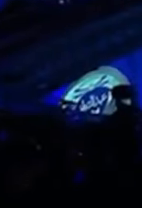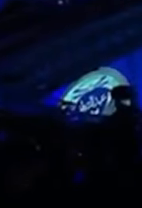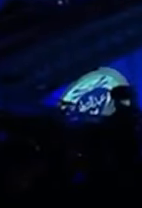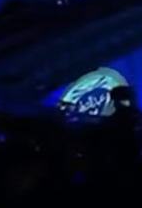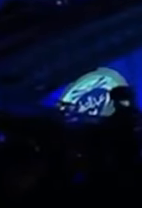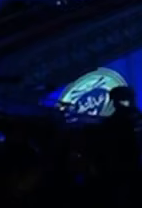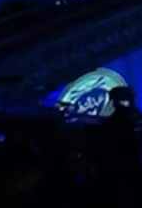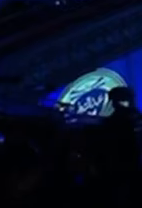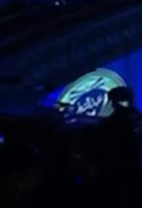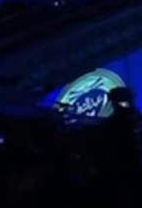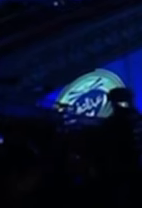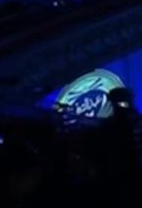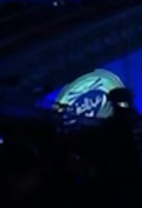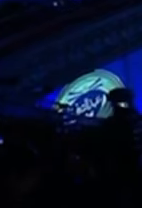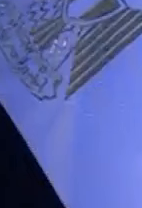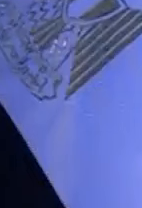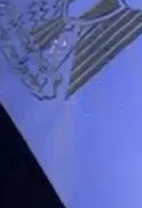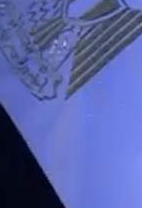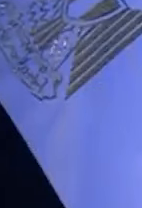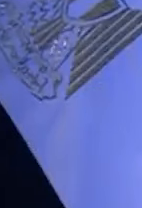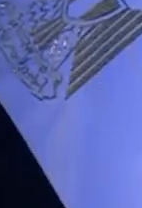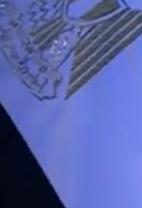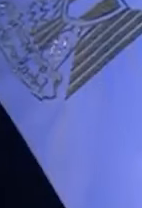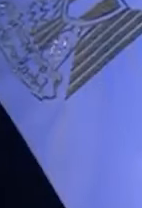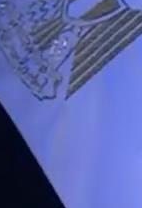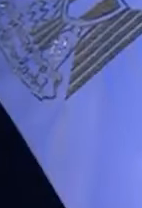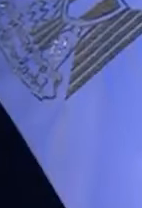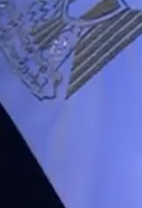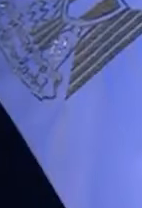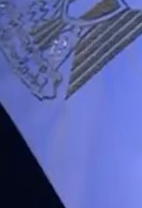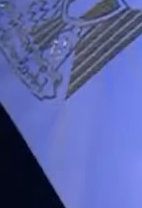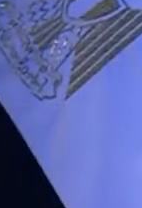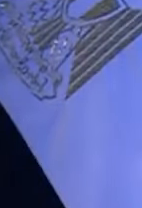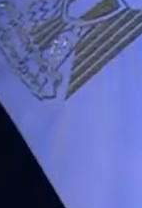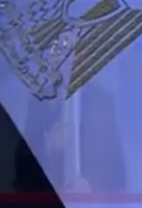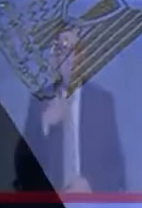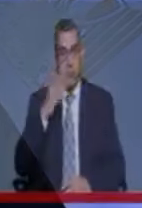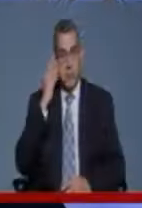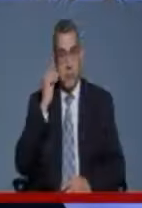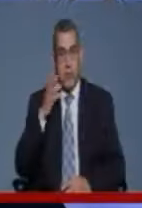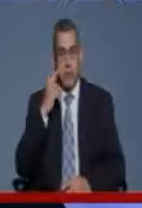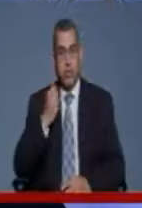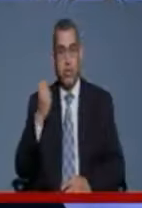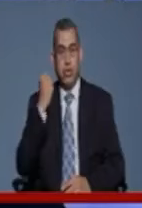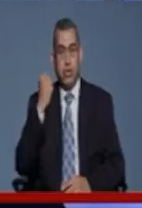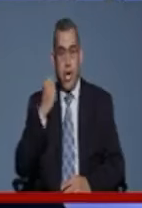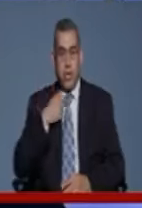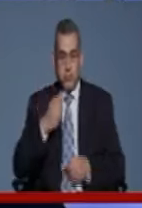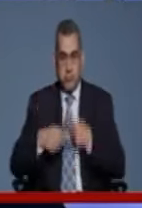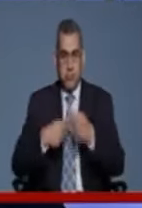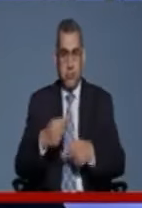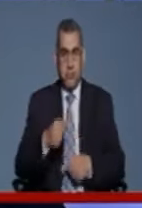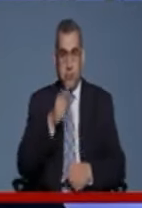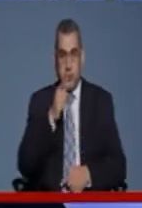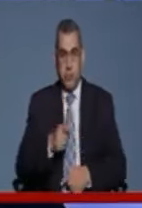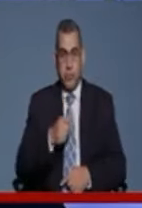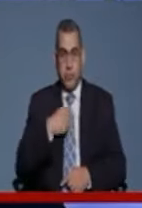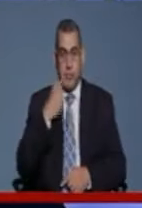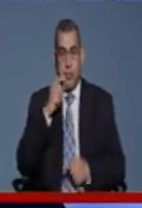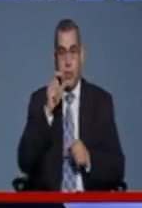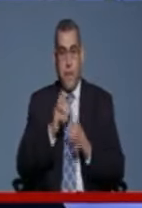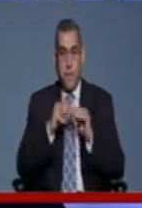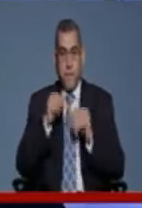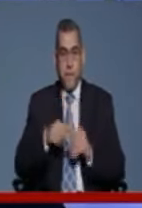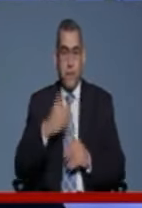أحسنت يا مصر بنا الظن، فاجتهدنا وتسلحنا بالشجاعة والإقدام. كنت لنا السند حين